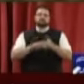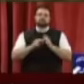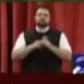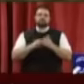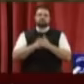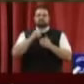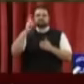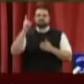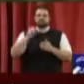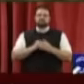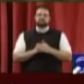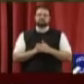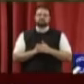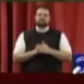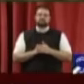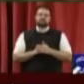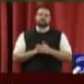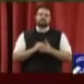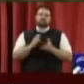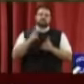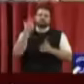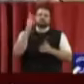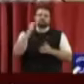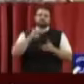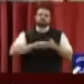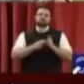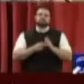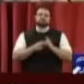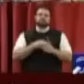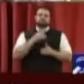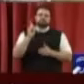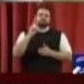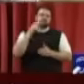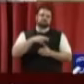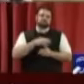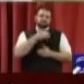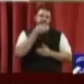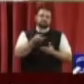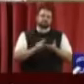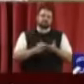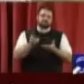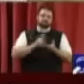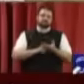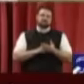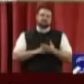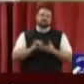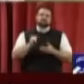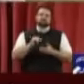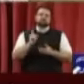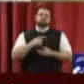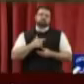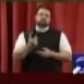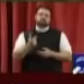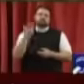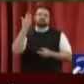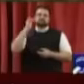insistam, spuneam, Doamne, n-am priceput. Mai spune, da' Repete-te, doamne. îmi treia din cap. Și încă o dată. Și imposibil. A treia zi aveți